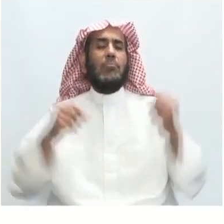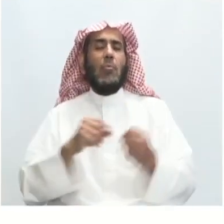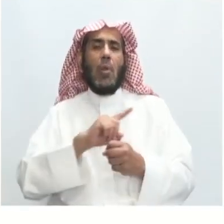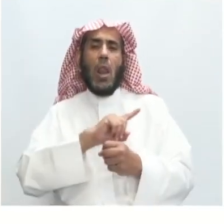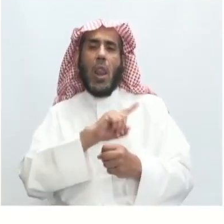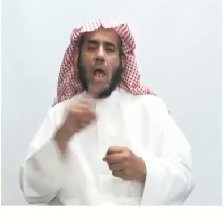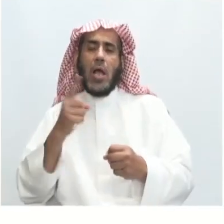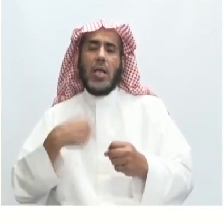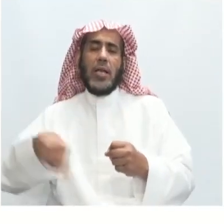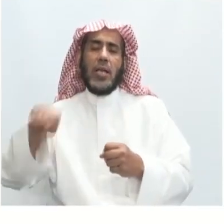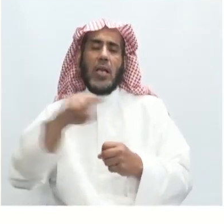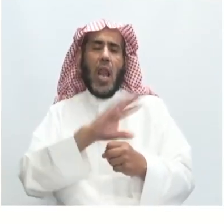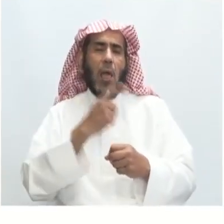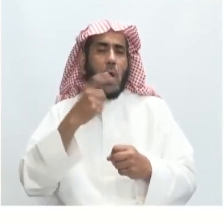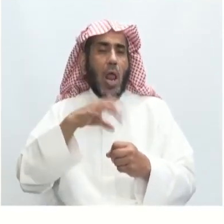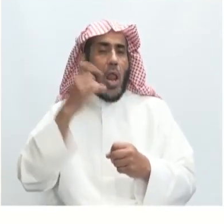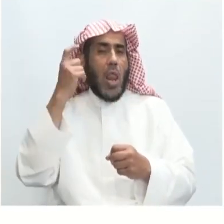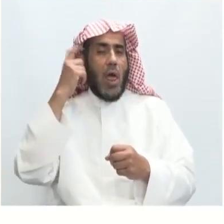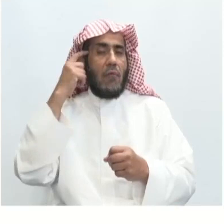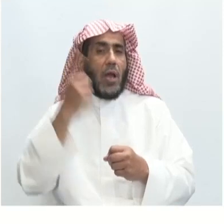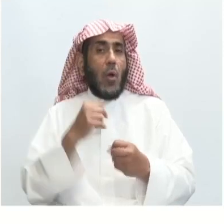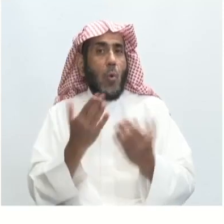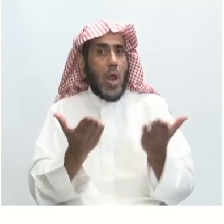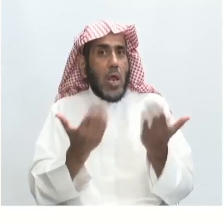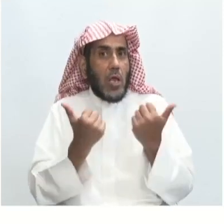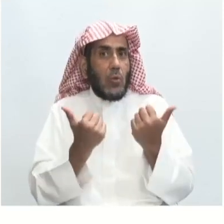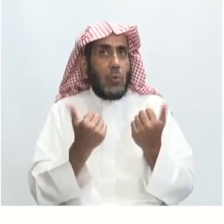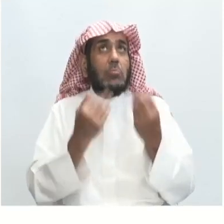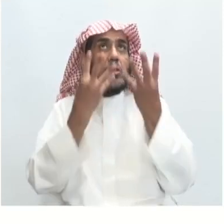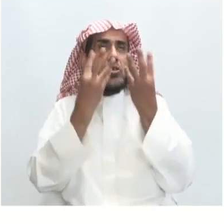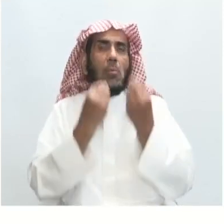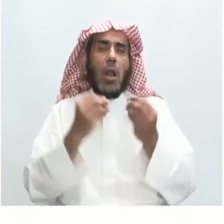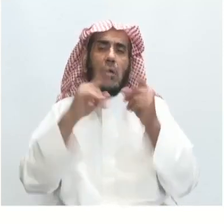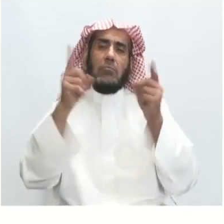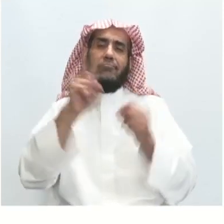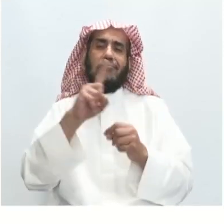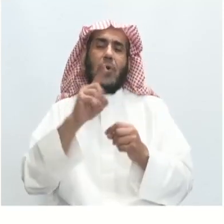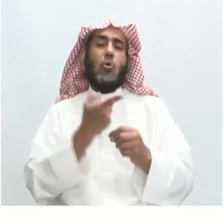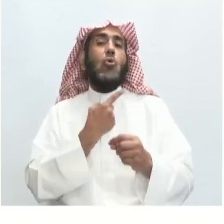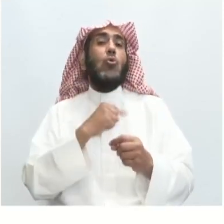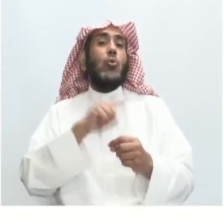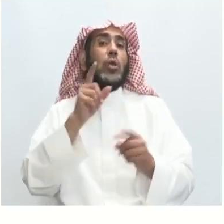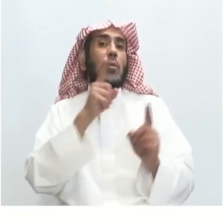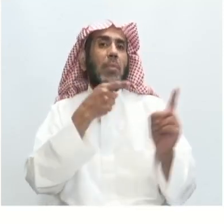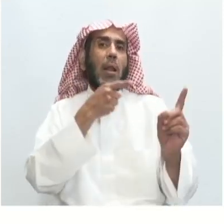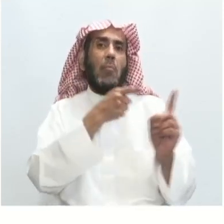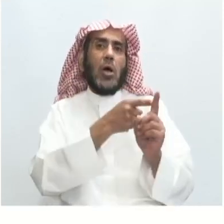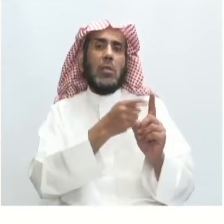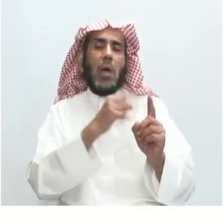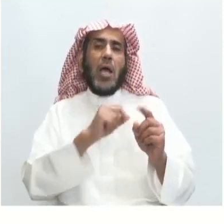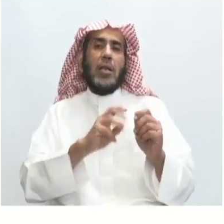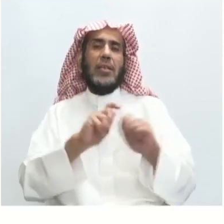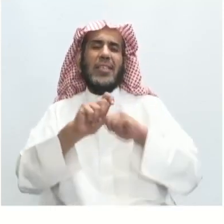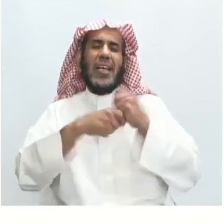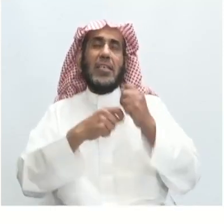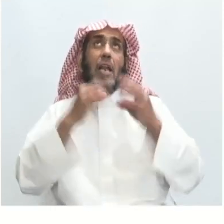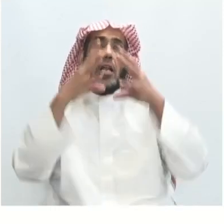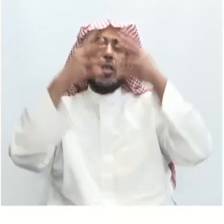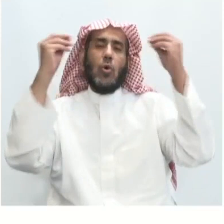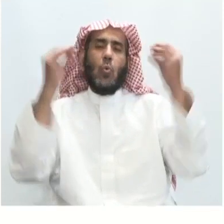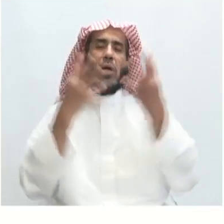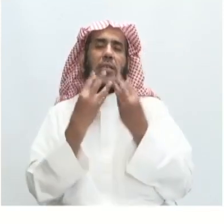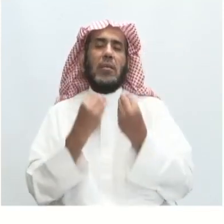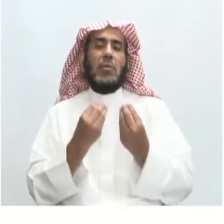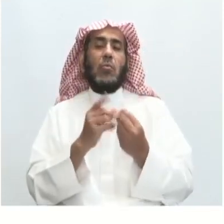لا يمكن ان نفهم انه يطلب جمال الجو او انه يريد من المخاطب ان يجعل الجو جميلا